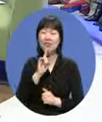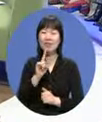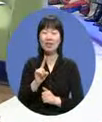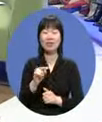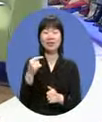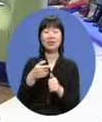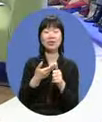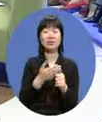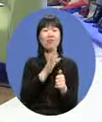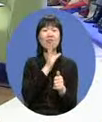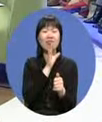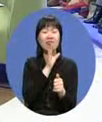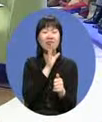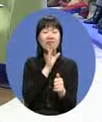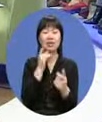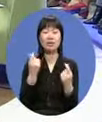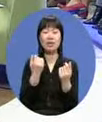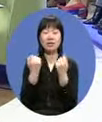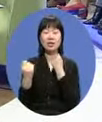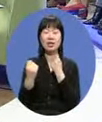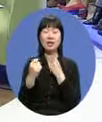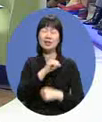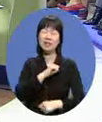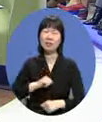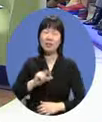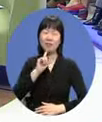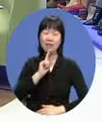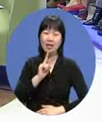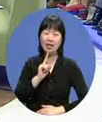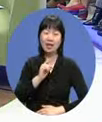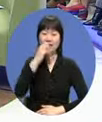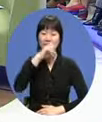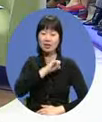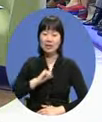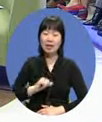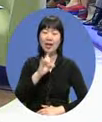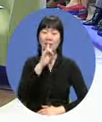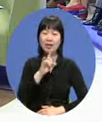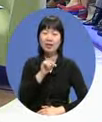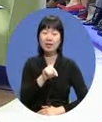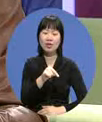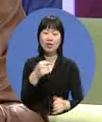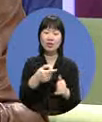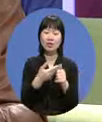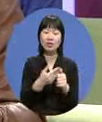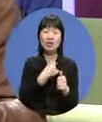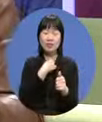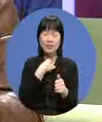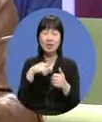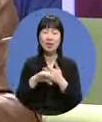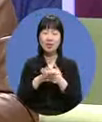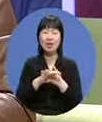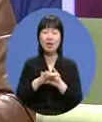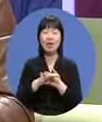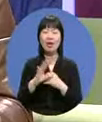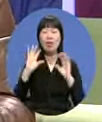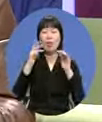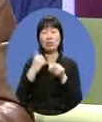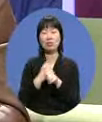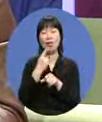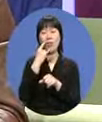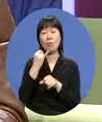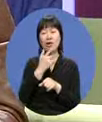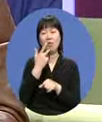그래도 가르쳐는 줘야 되잖아요, 선생님. 그럼에도 불구하고 참으라는 말씀이신 거죠? 아니, 그냥 참고 있어도 안 되고 이걸 이제 가르쳐 주고 싶다면 만약 애들이 어려서 엄마